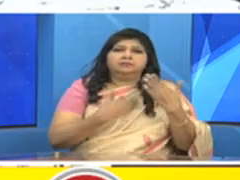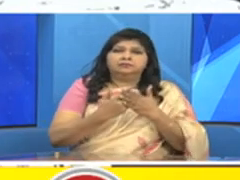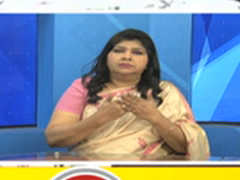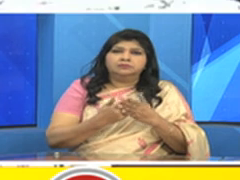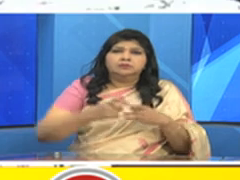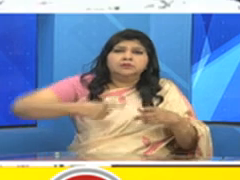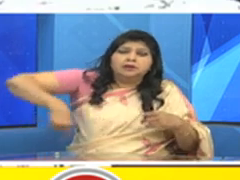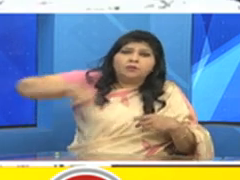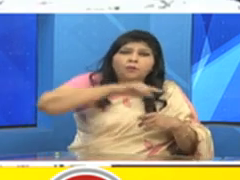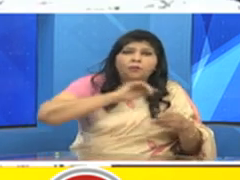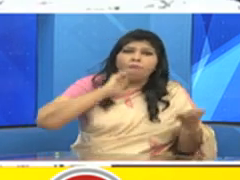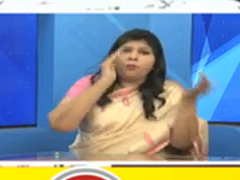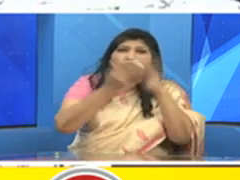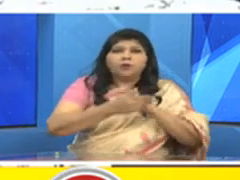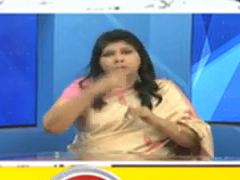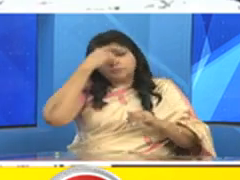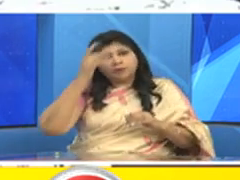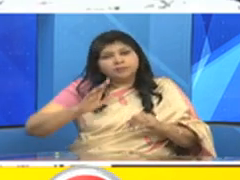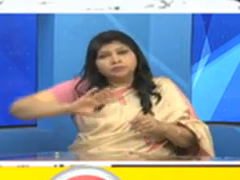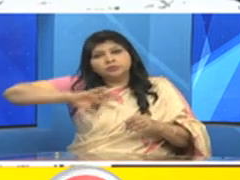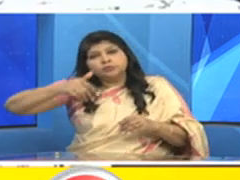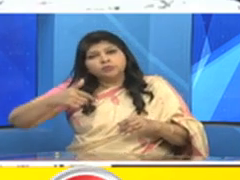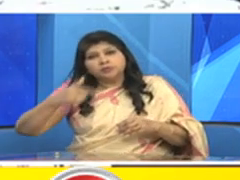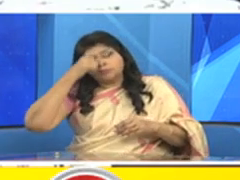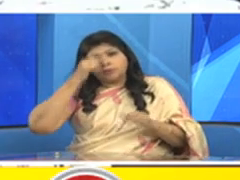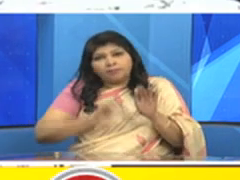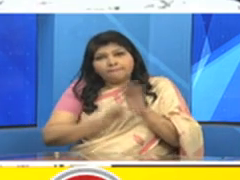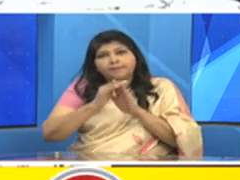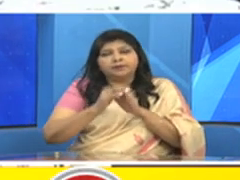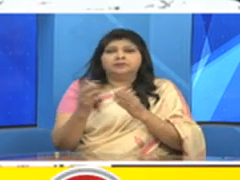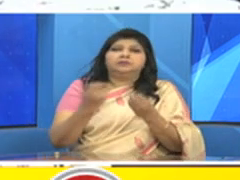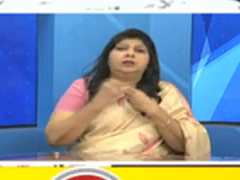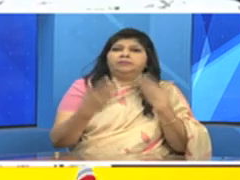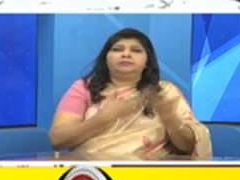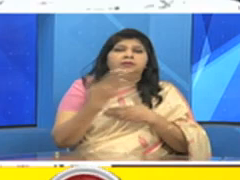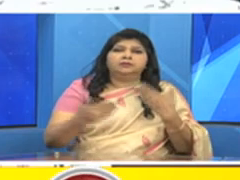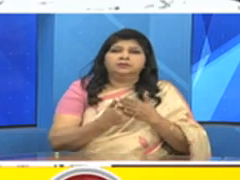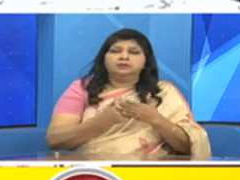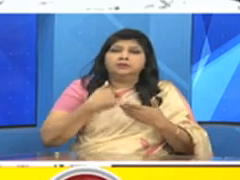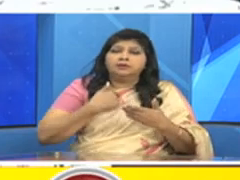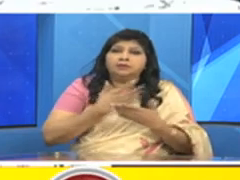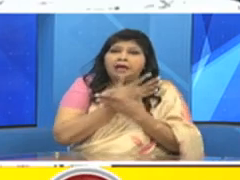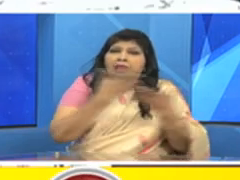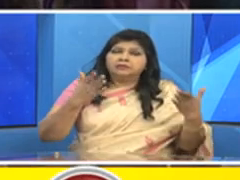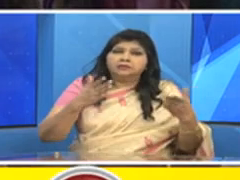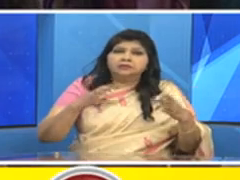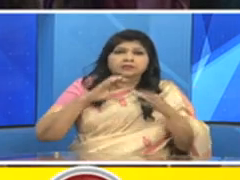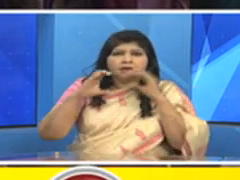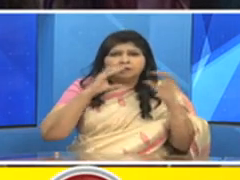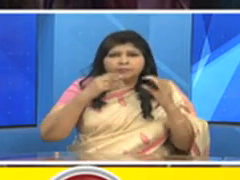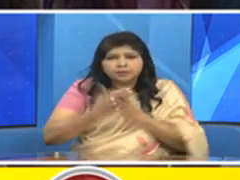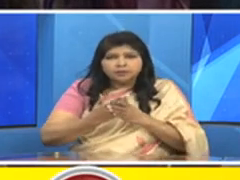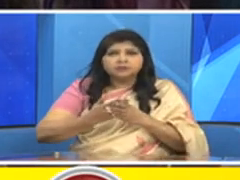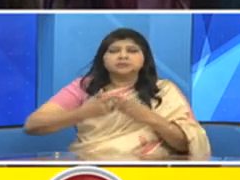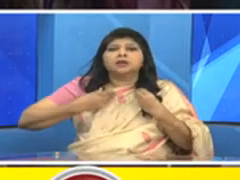दुनिया की किसी भी समस्या का हल कोई दूसरी समस्या पैदा करने से नहीं, बल्कि अधिक से अधिक समाधान ढूंढकर